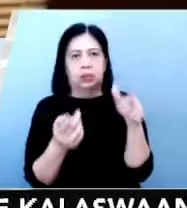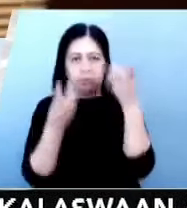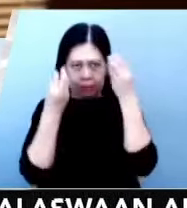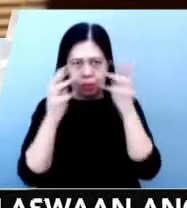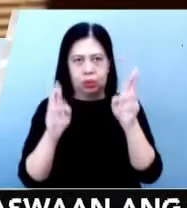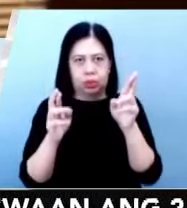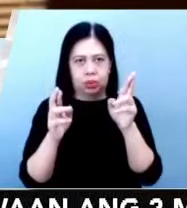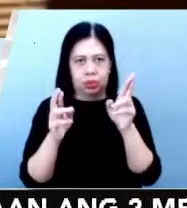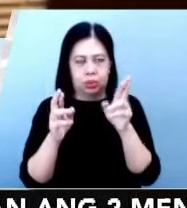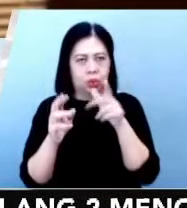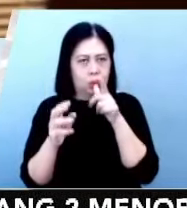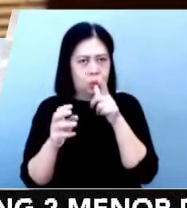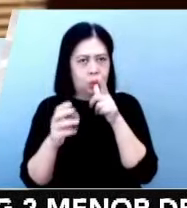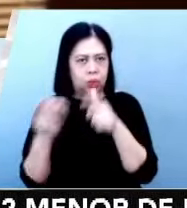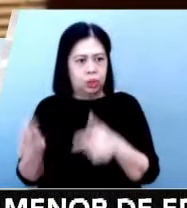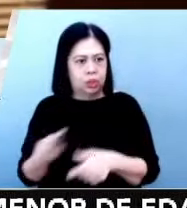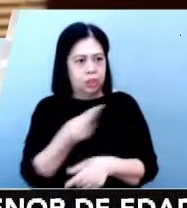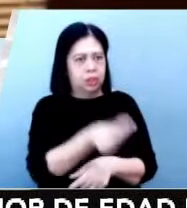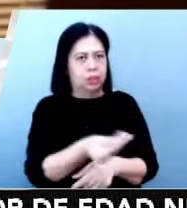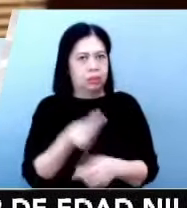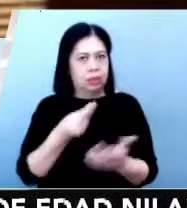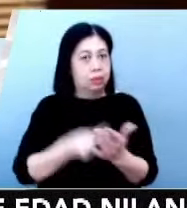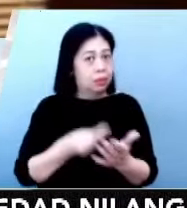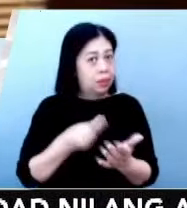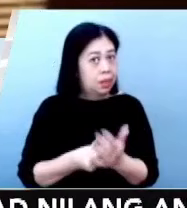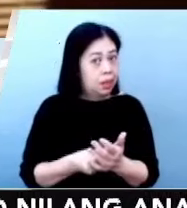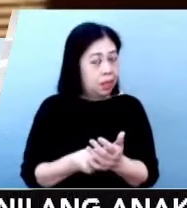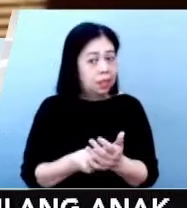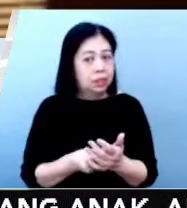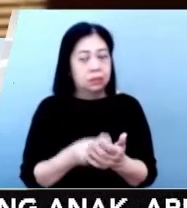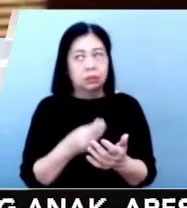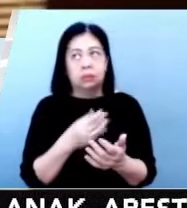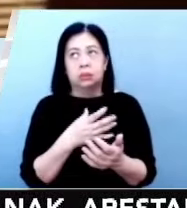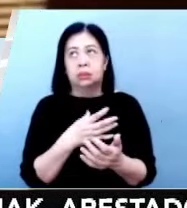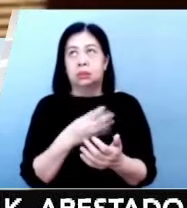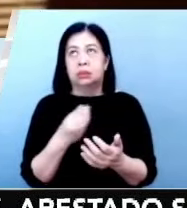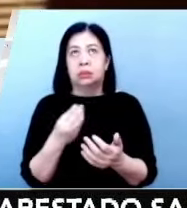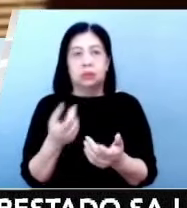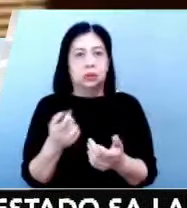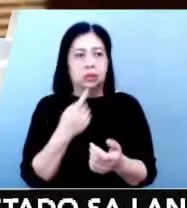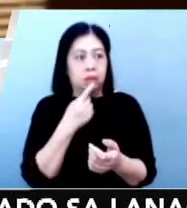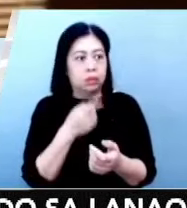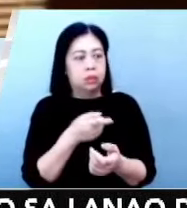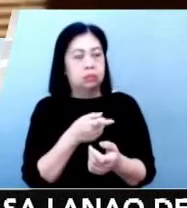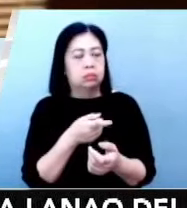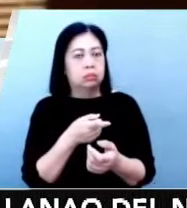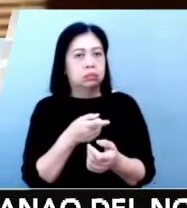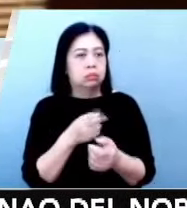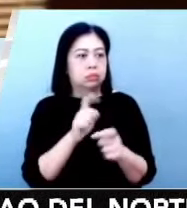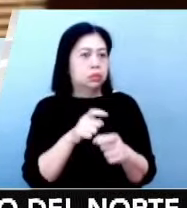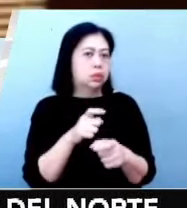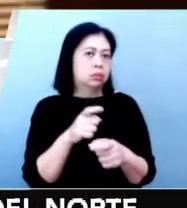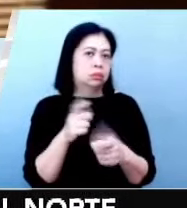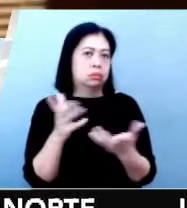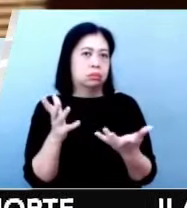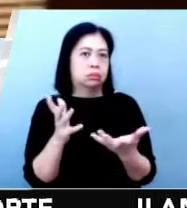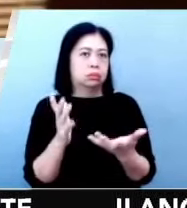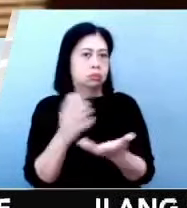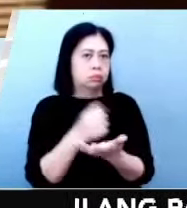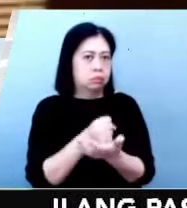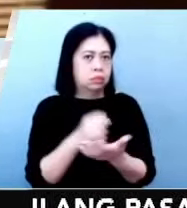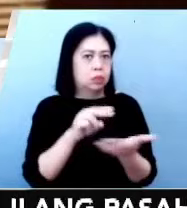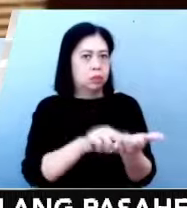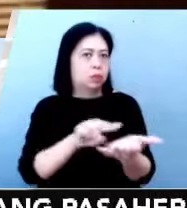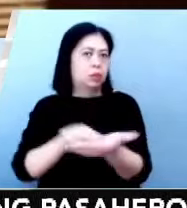na binigyan ng pera at sinabi na kailangan na magpapirma sila